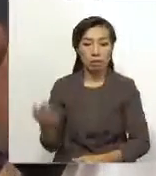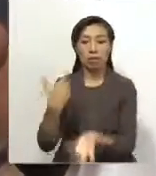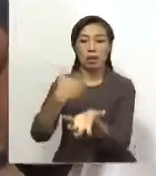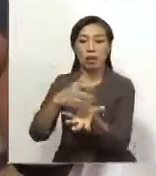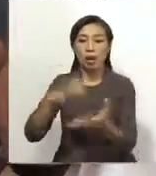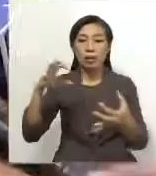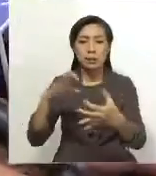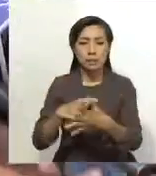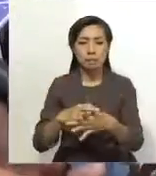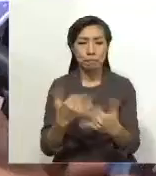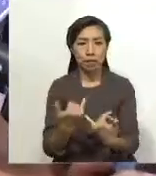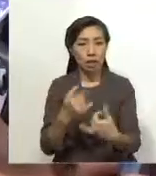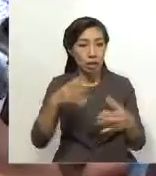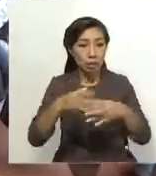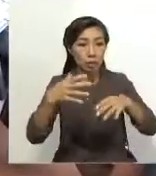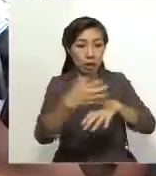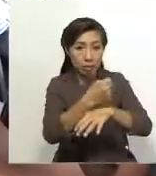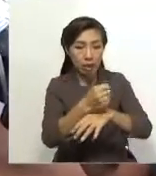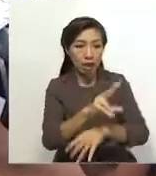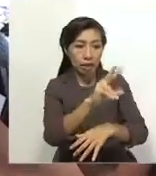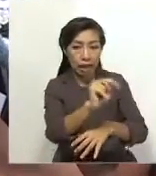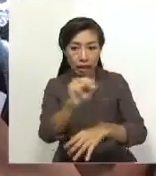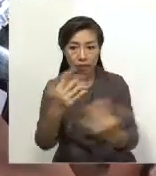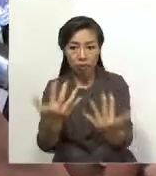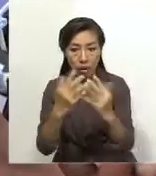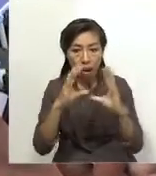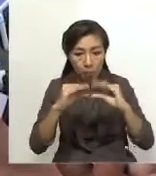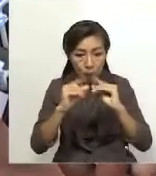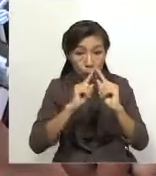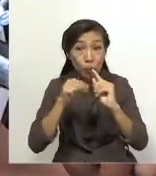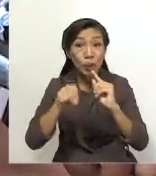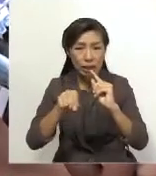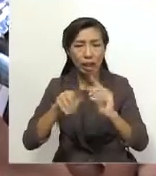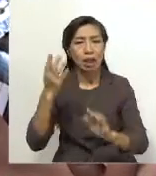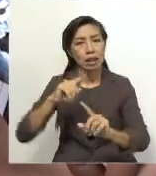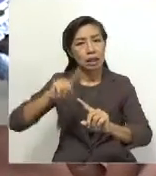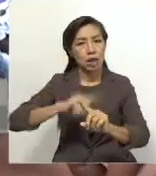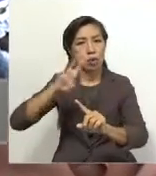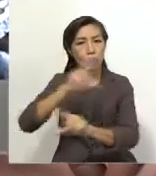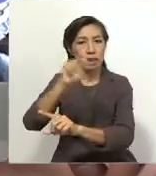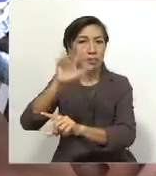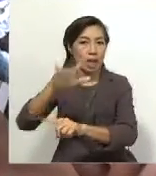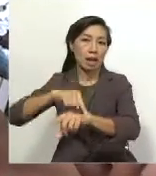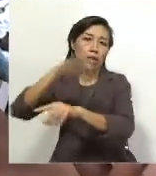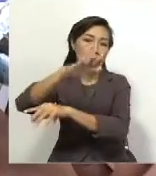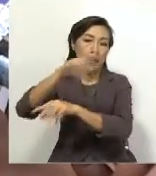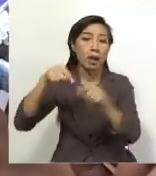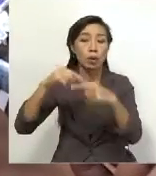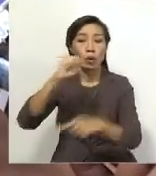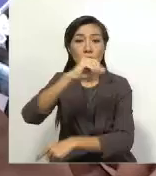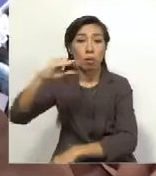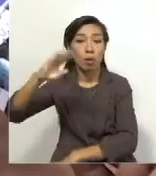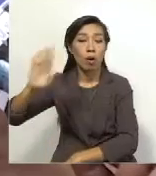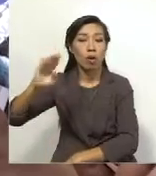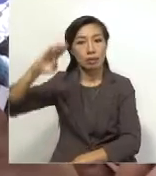ได้เปิดเผยถึงเรื่องของการนัดหารือพรรคการเมืองนะครับในช่วงบ่ายวันที่25มิถุนายนนี้นะครับที่สโมสรกองทัพบกโ